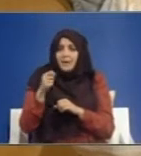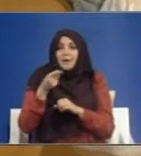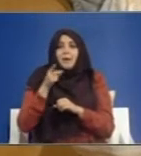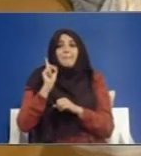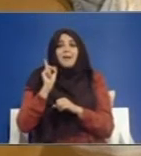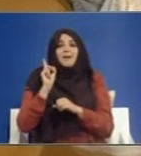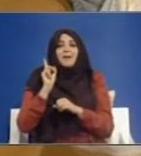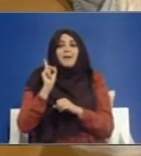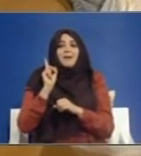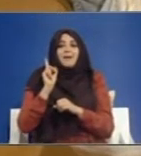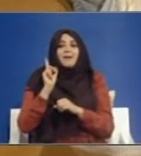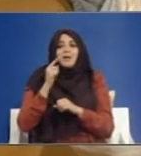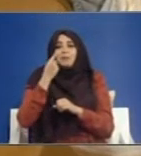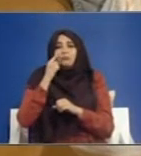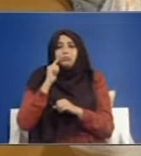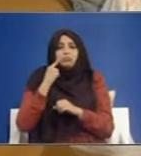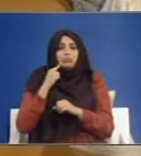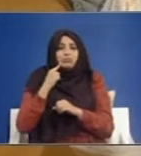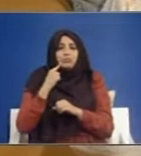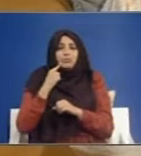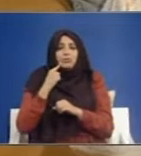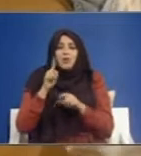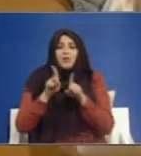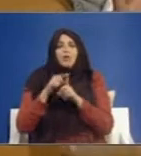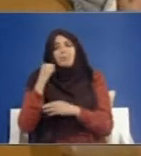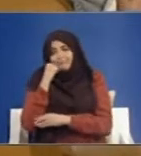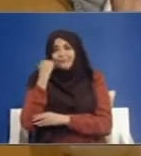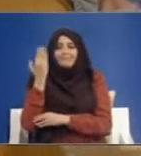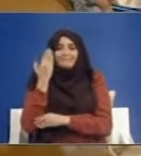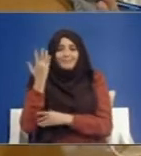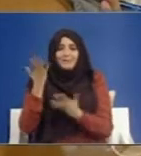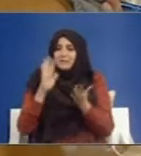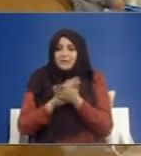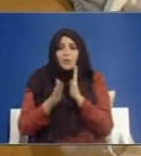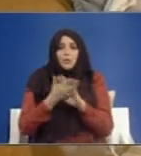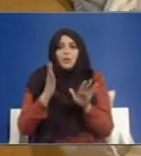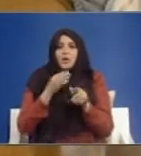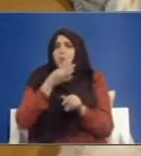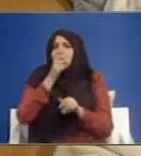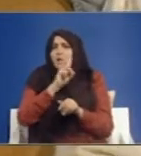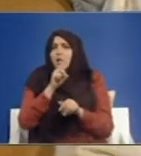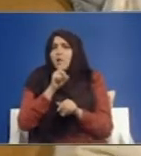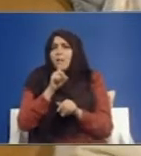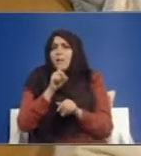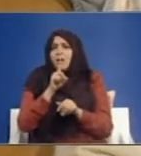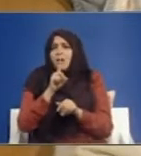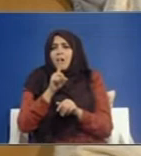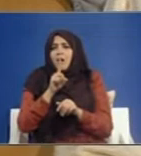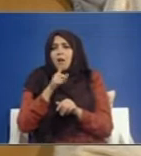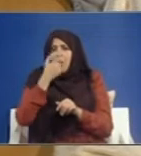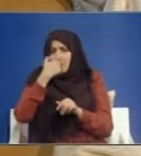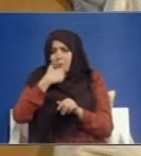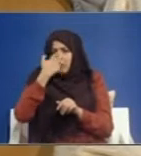ما في الأمر أنها دمعات تنزل وأنها حسرة في القلب. ما نقدرش نقول الإنسان النبي صلى الله عليه وسلم شافوه